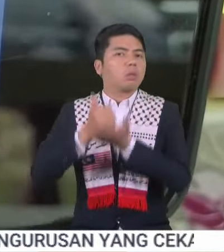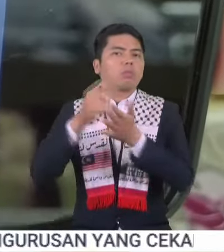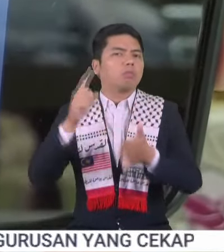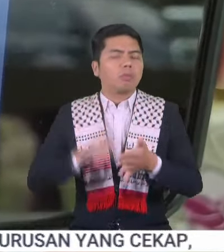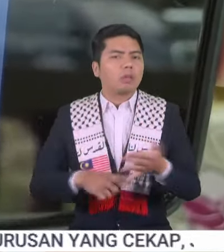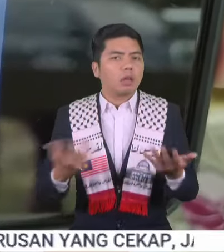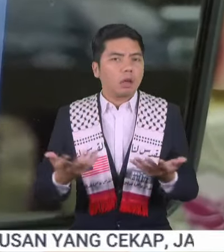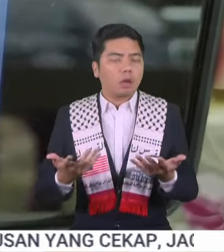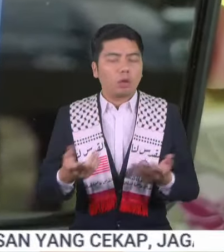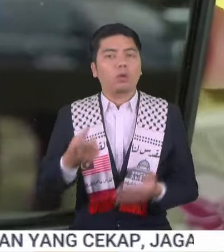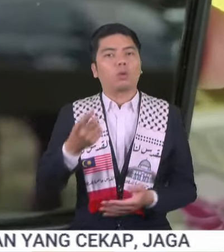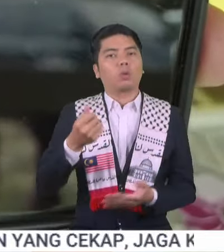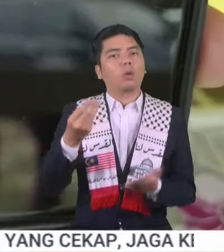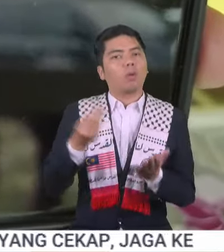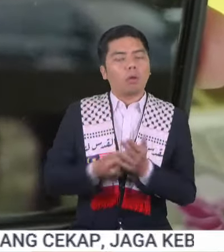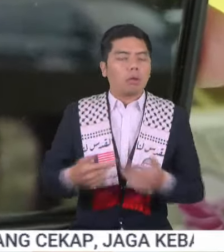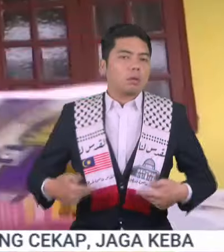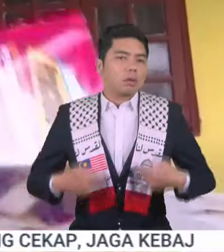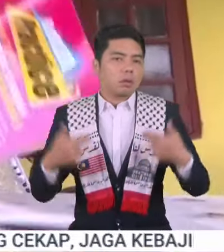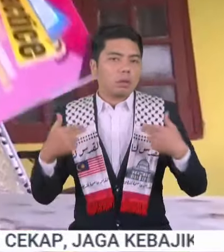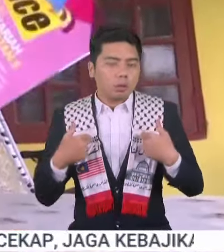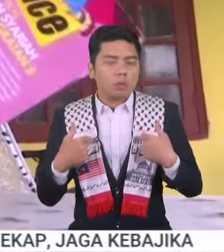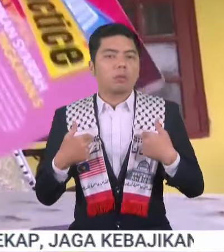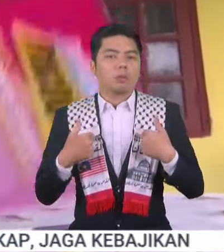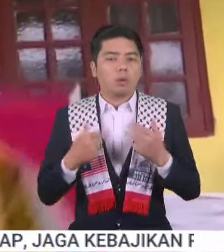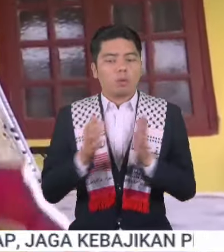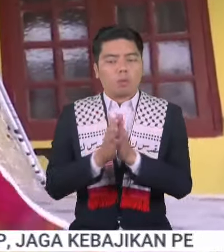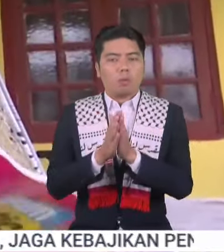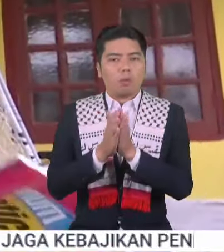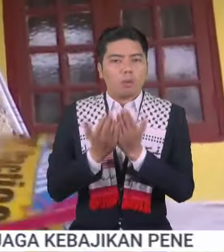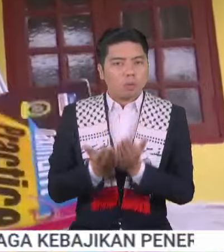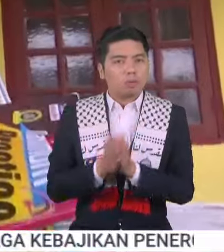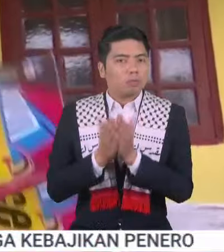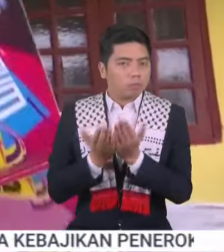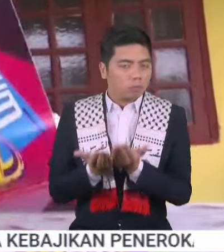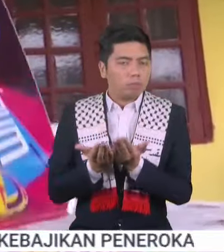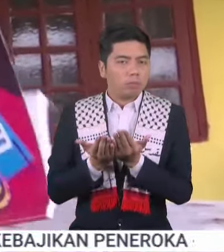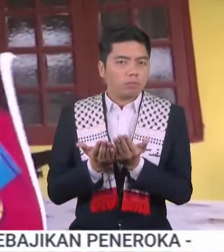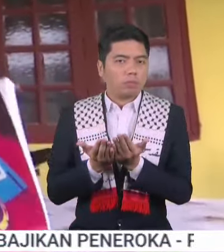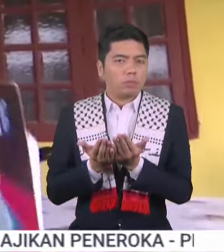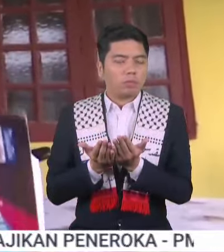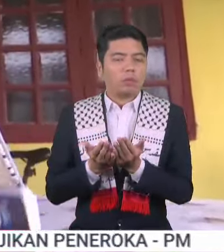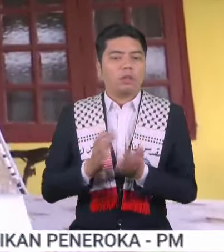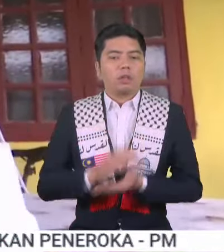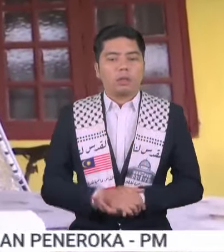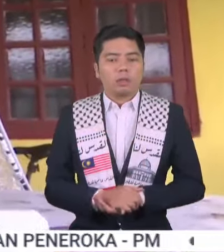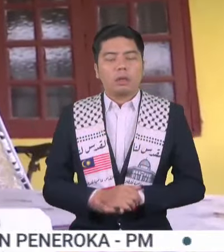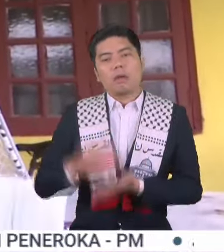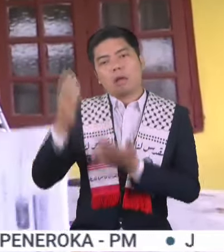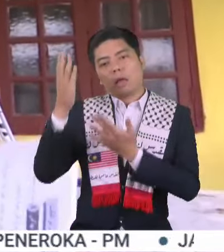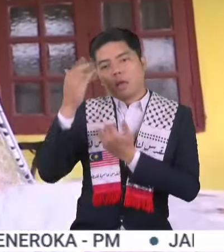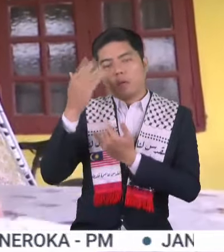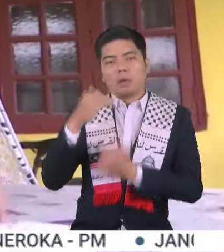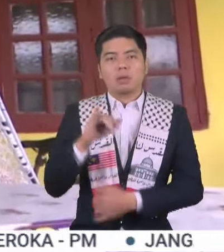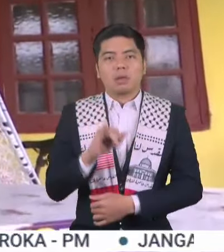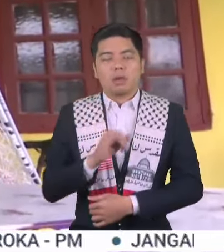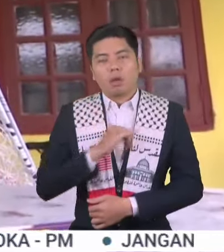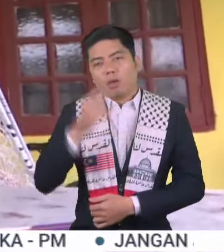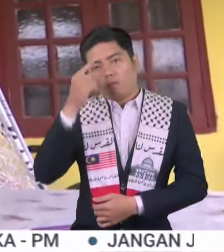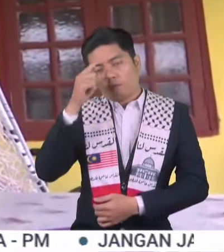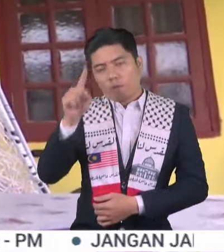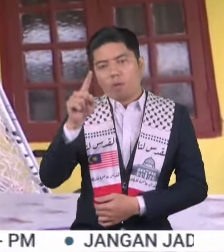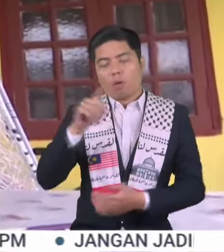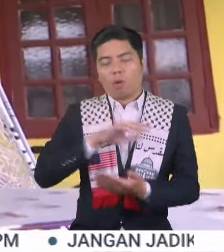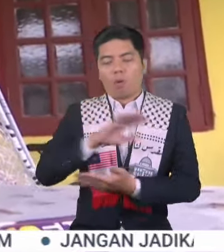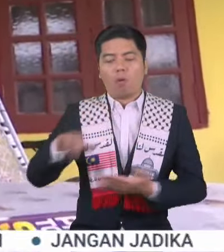adalah dari segi wang saku, buku-buku dan juga pembiayaan pembelajaran. Harapan saya kepada semua